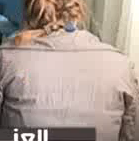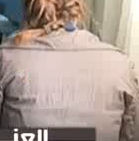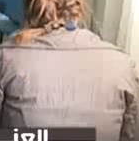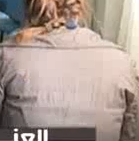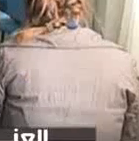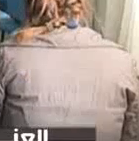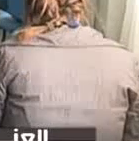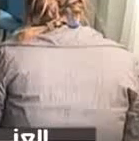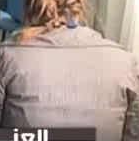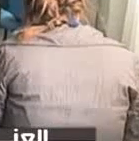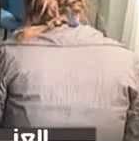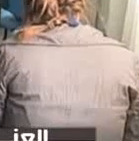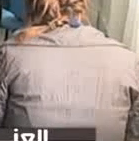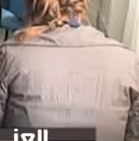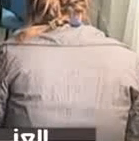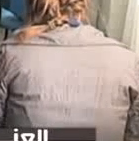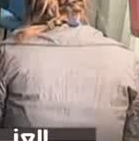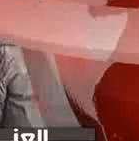القادمة.